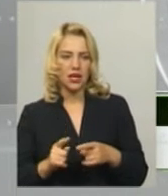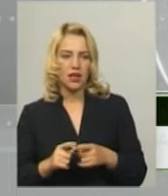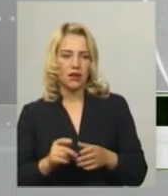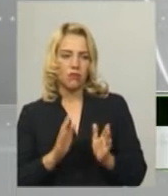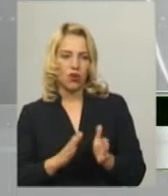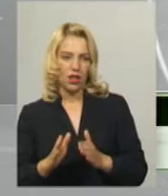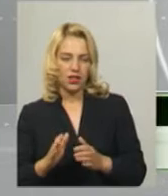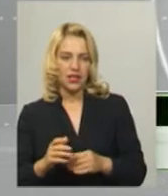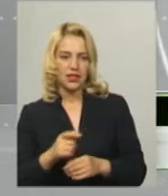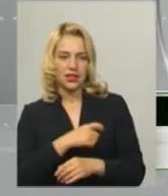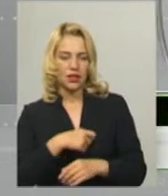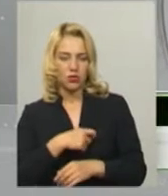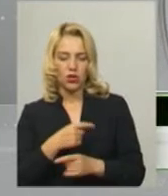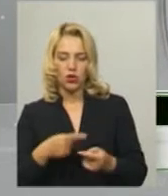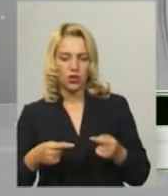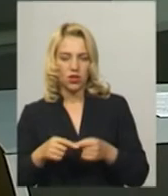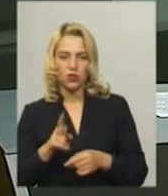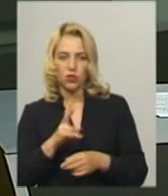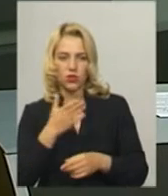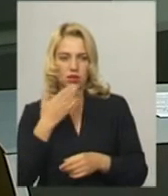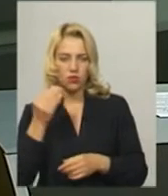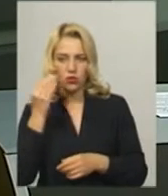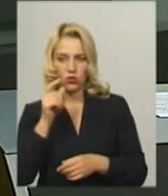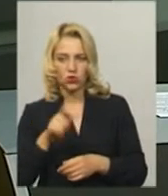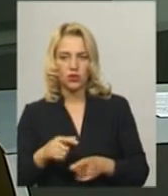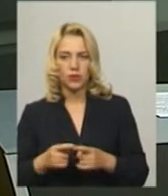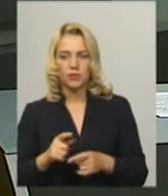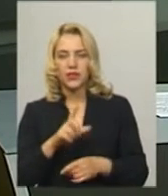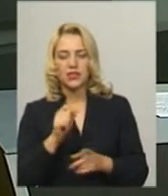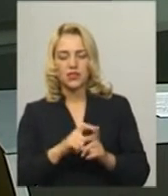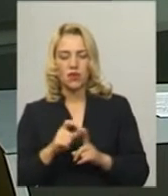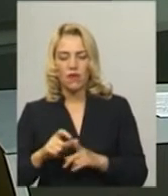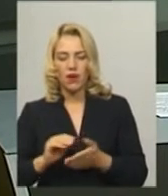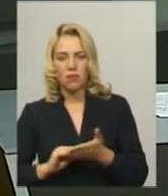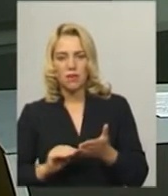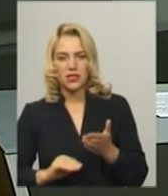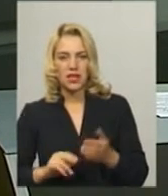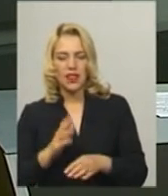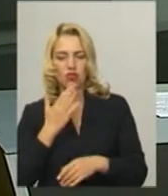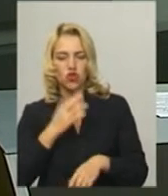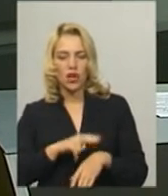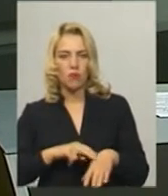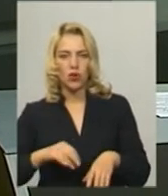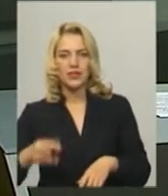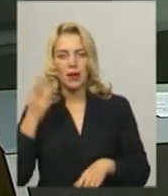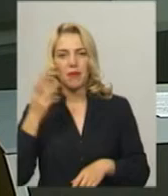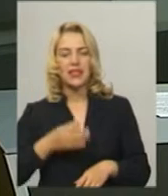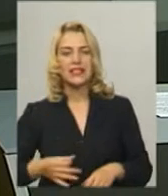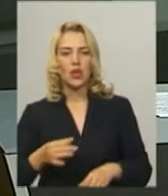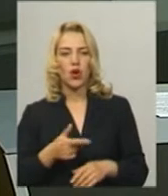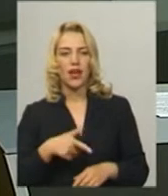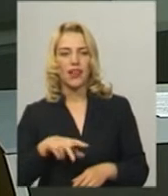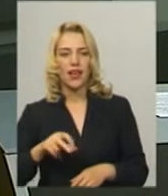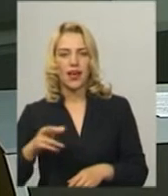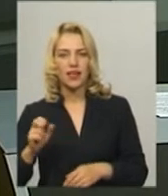депутат. Я конкретно когось не підозрюю. За словами прес-секретаря Національної поліції в Хмельницькій області Інни